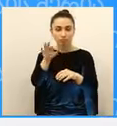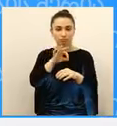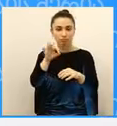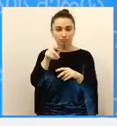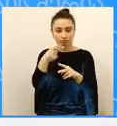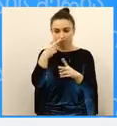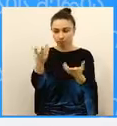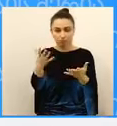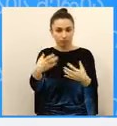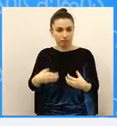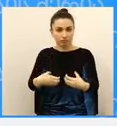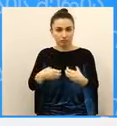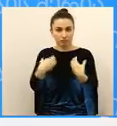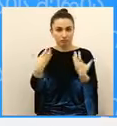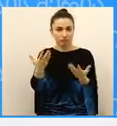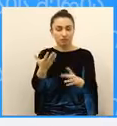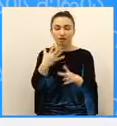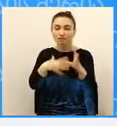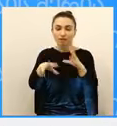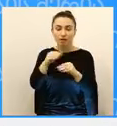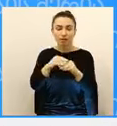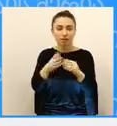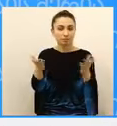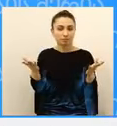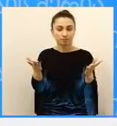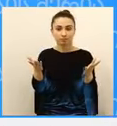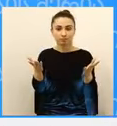რომელიც კრიტიკას ვერ უძლებს და ყველანაირი